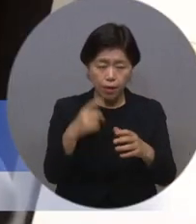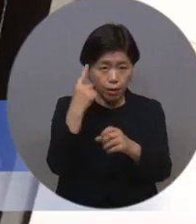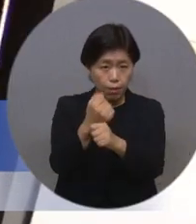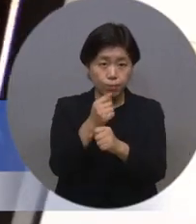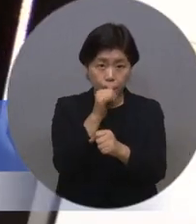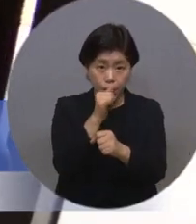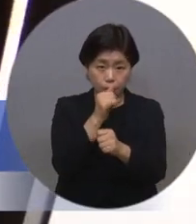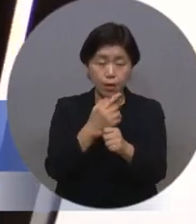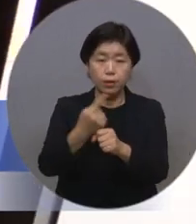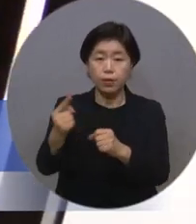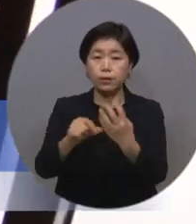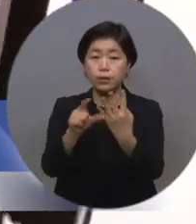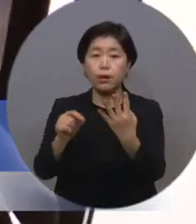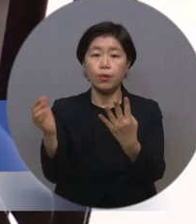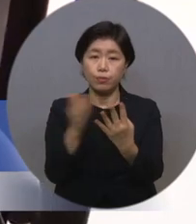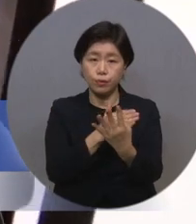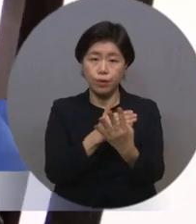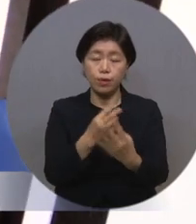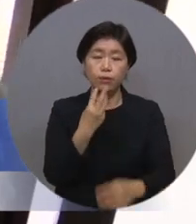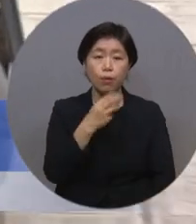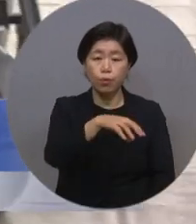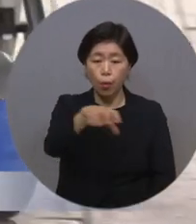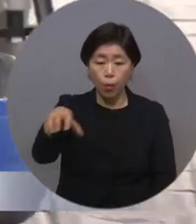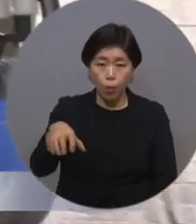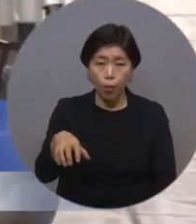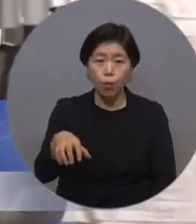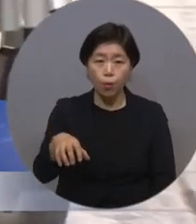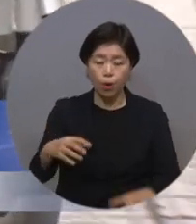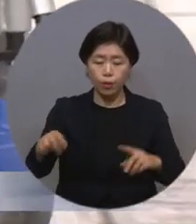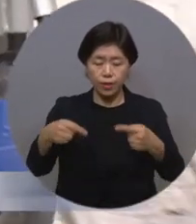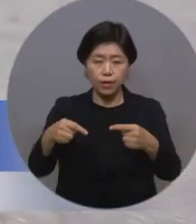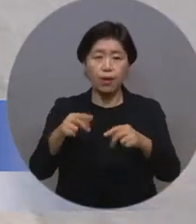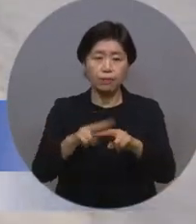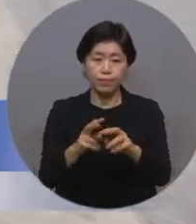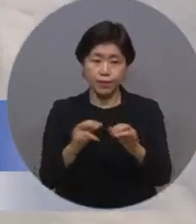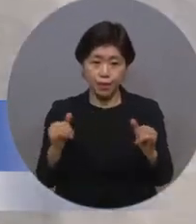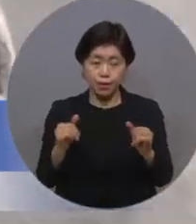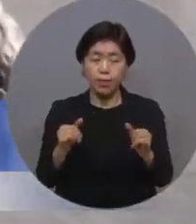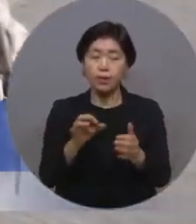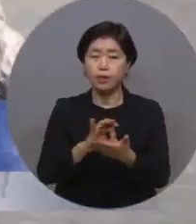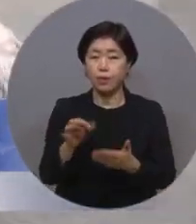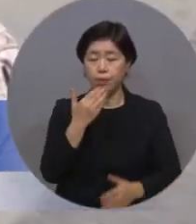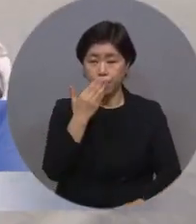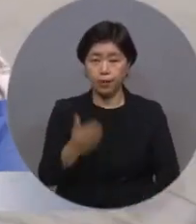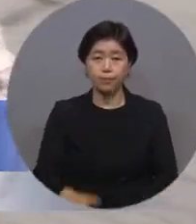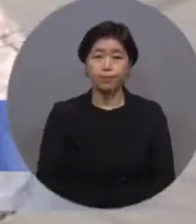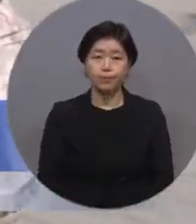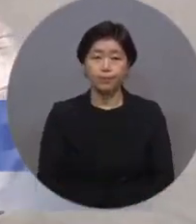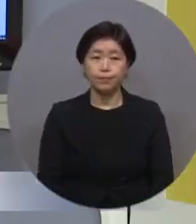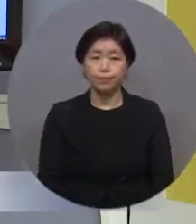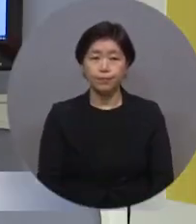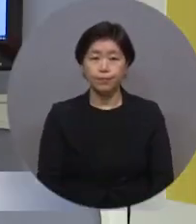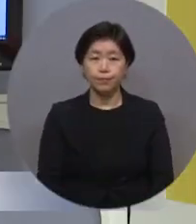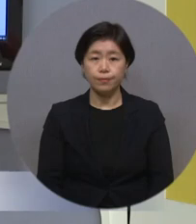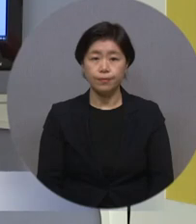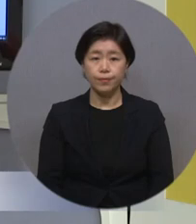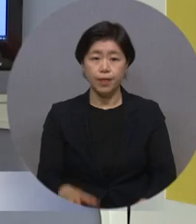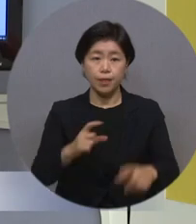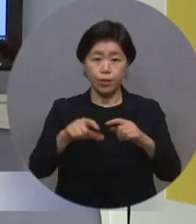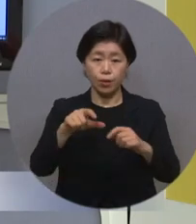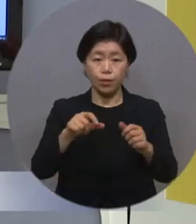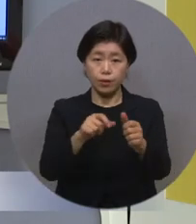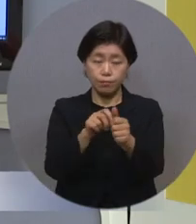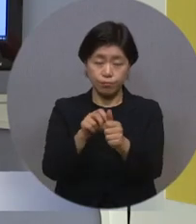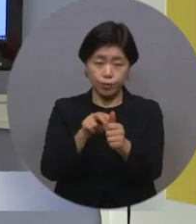4월부터는 서울 모든 지역에 휠체어 사용자와 교통약자가 이용할 수 있게 될 전망입니다 더